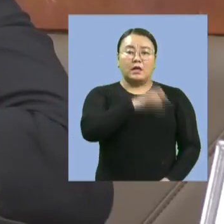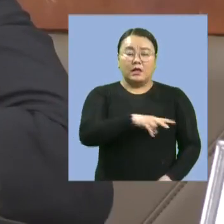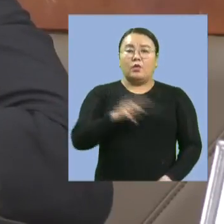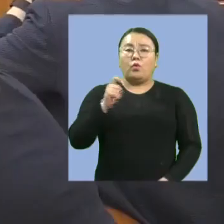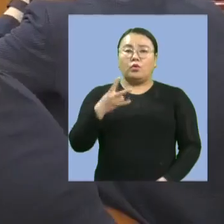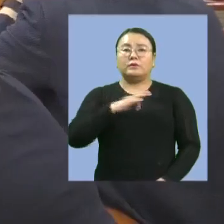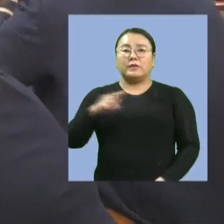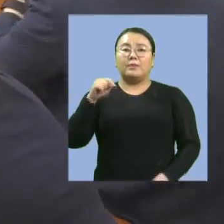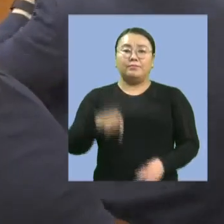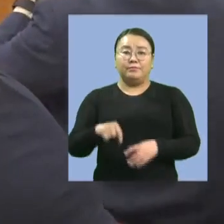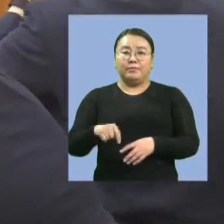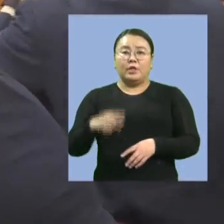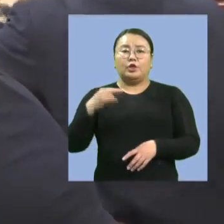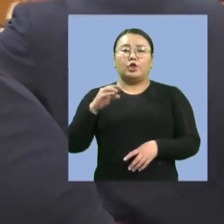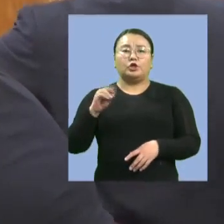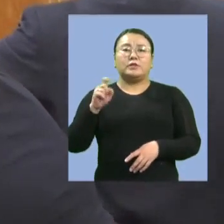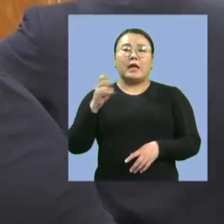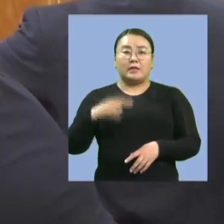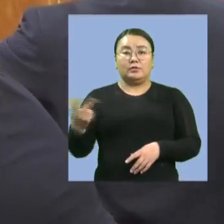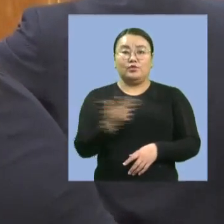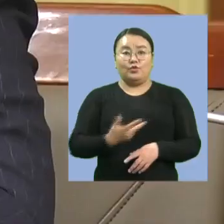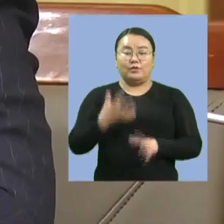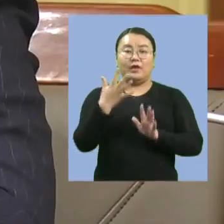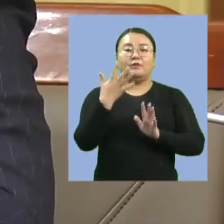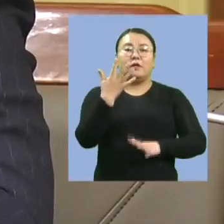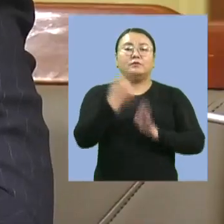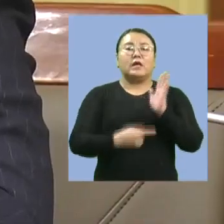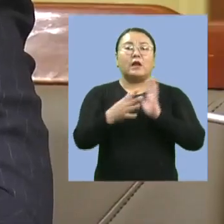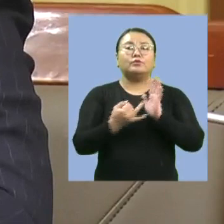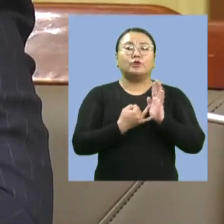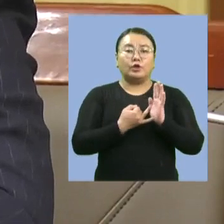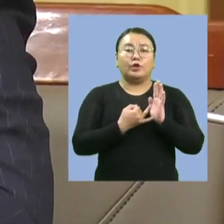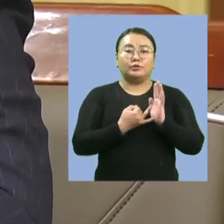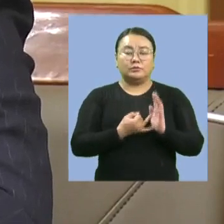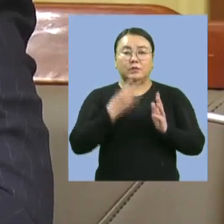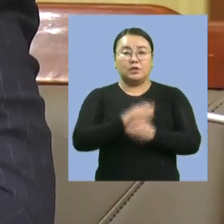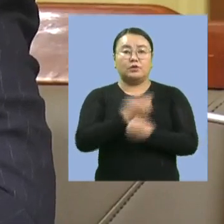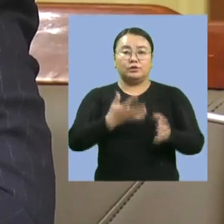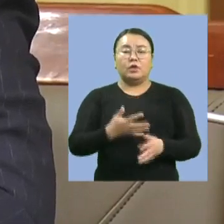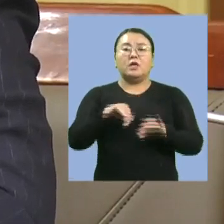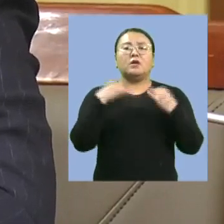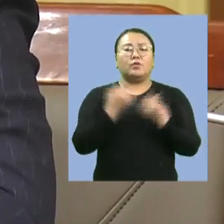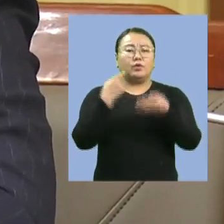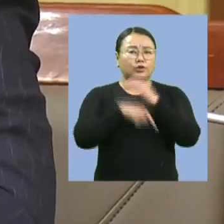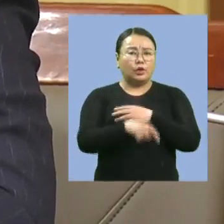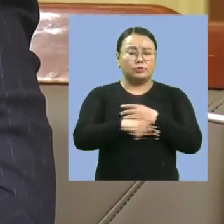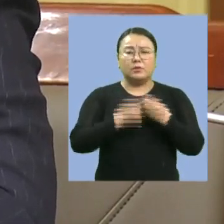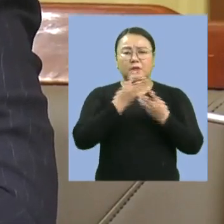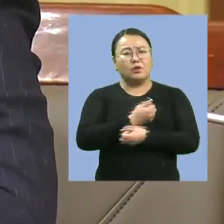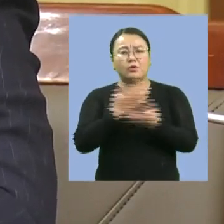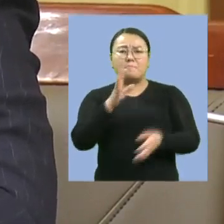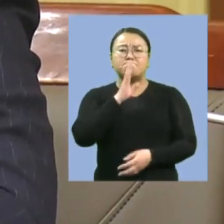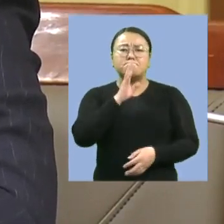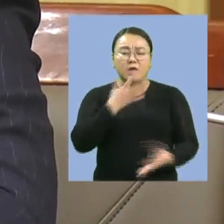Дорч Ханнар 5-р сарын 17-ны өдөр мэдээлэл хийлээ. Улсын хурлын гишүүд өнгөрсөн 7 хоногт орон нутгад ажиллахад иргэдийн